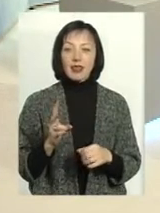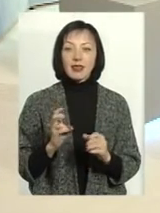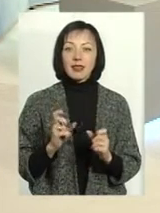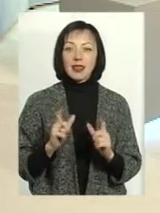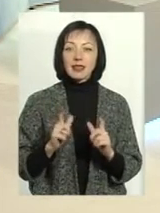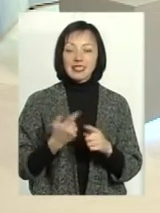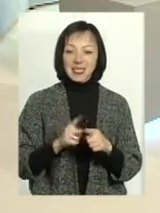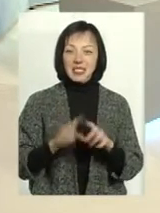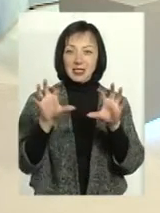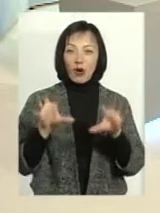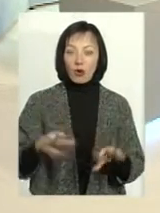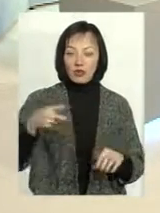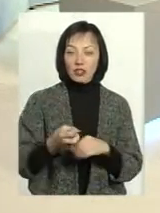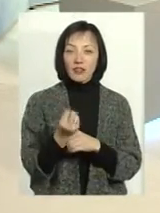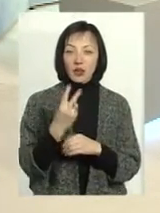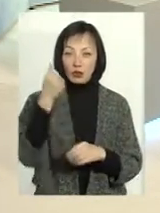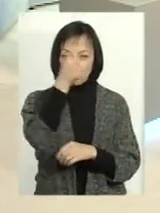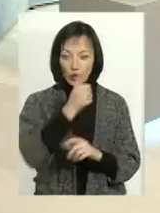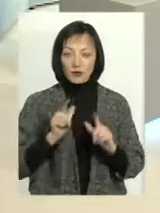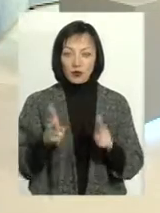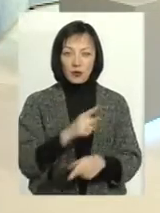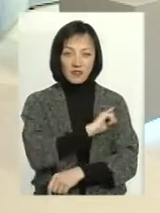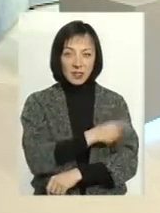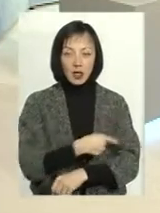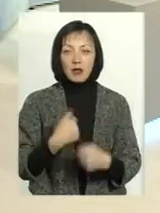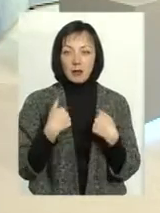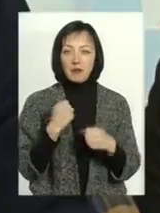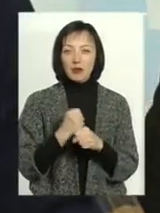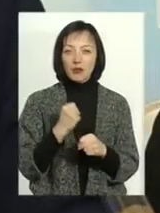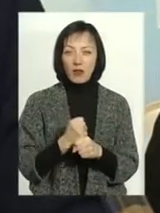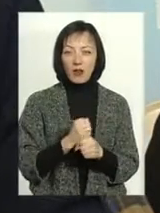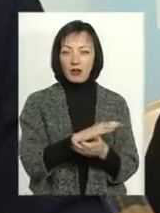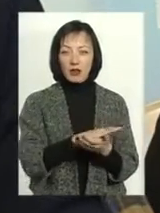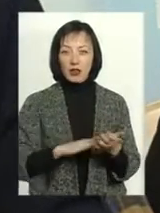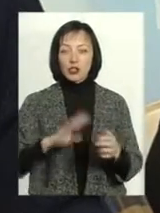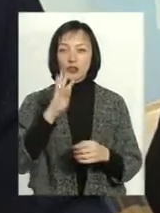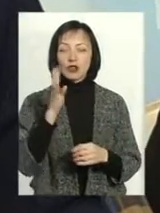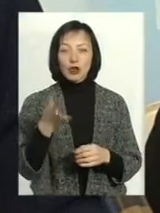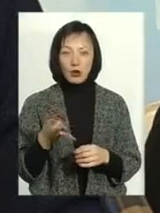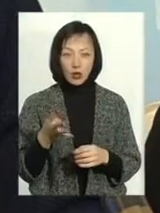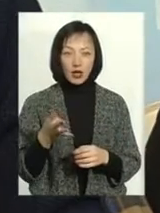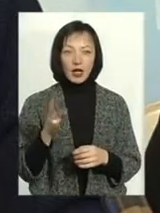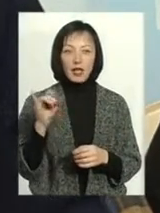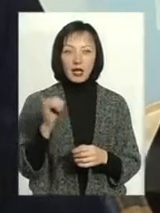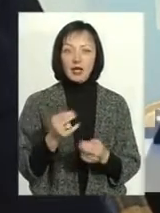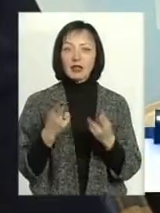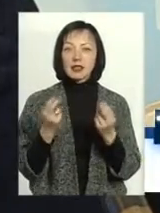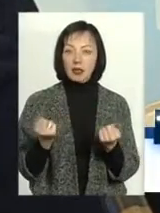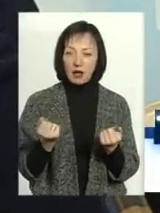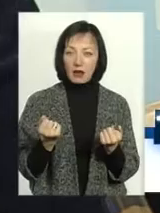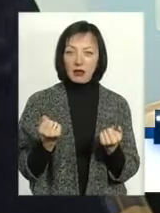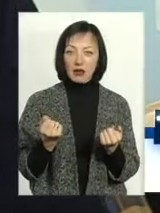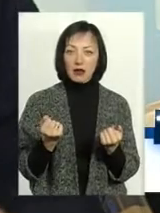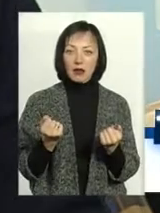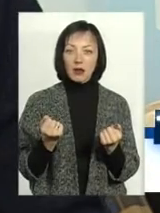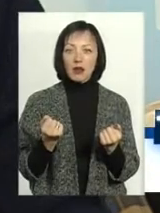вступив в силу у 2012 році. Ми з ним працювали і жили всього 4 роки. І так, він